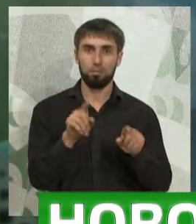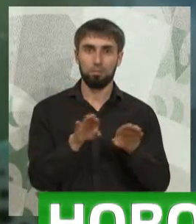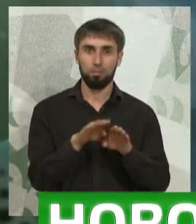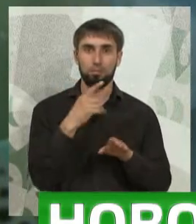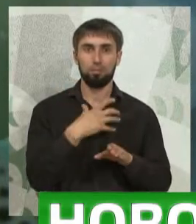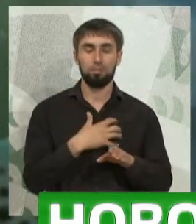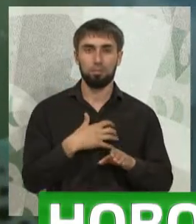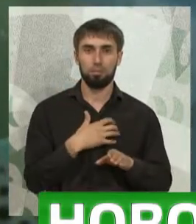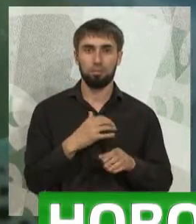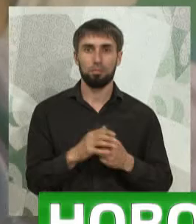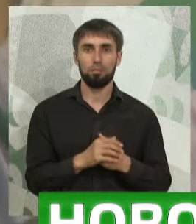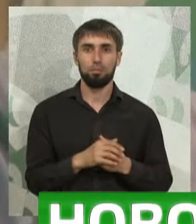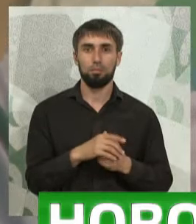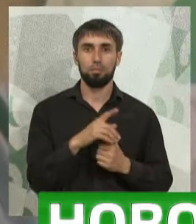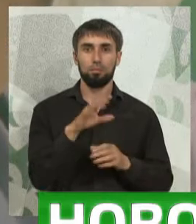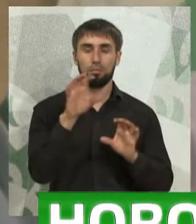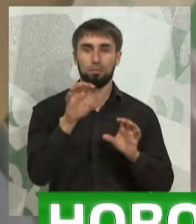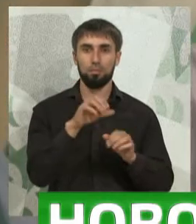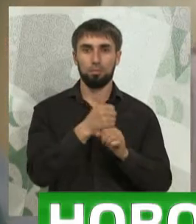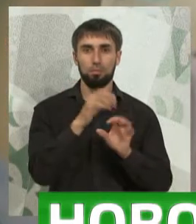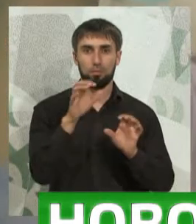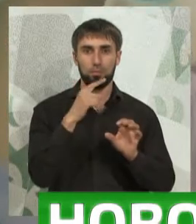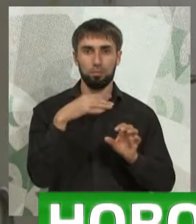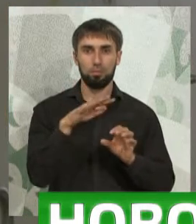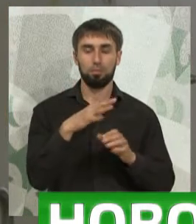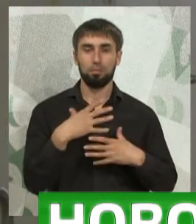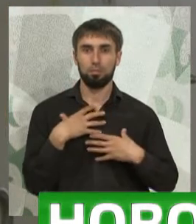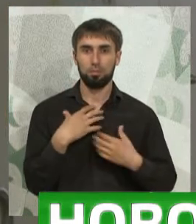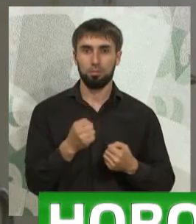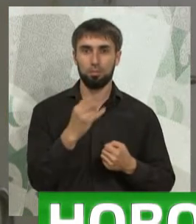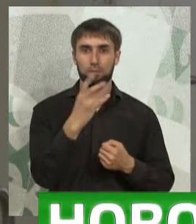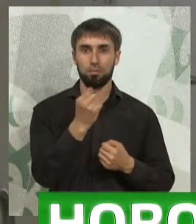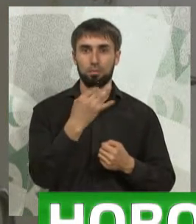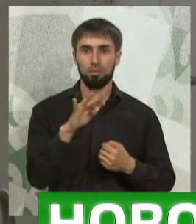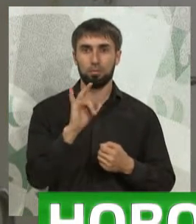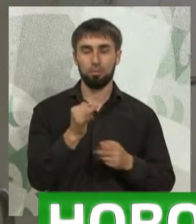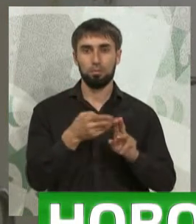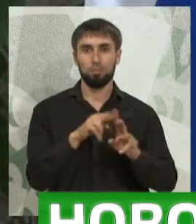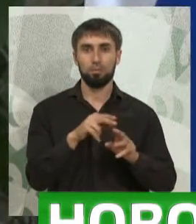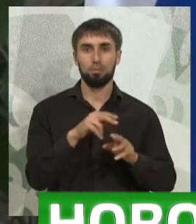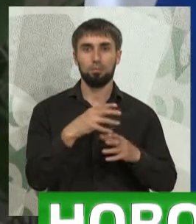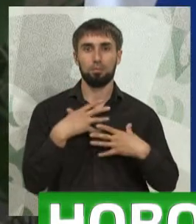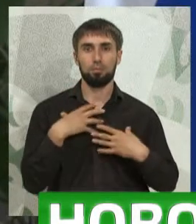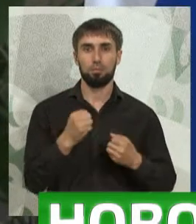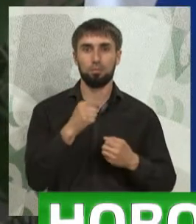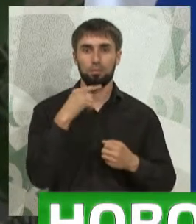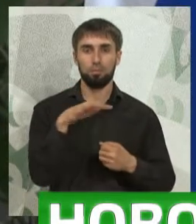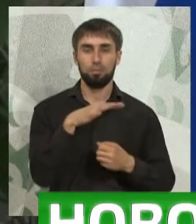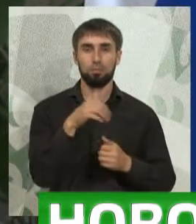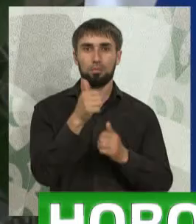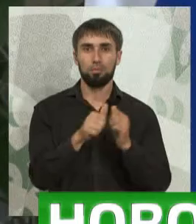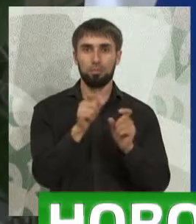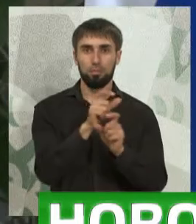из важнейших аспектов в законодательстве страны. Ведь здоровая нация – это прежде всего здоровая страна. Право за каждым